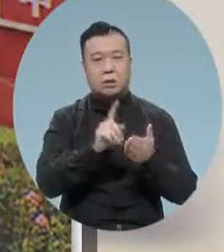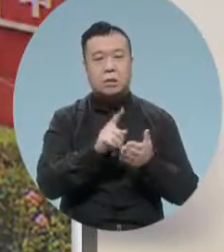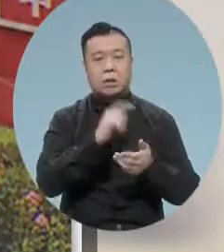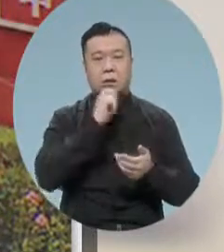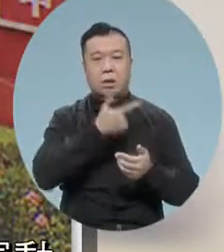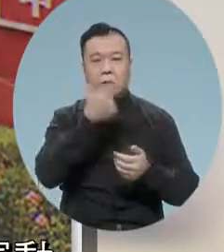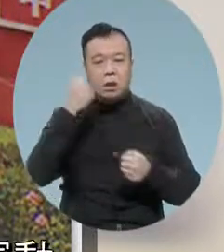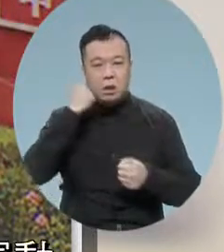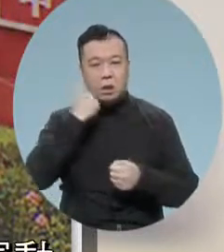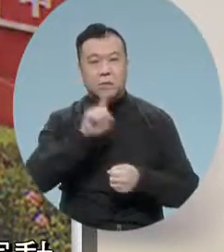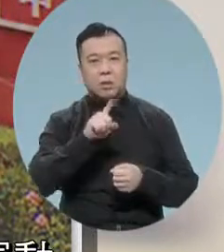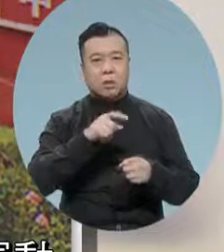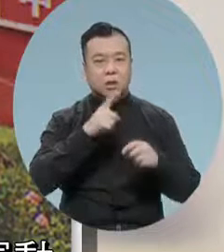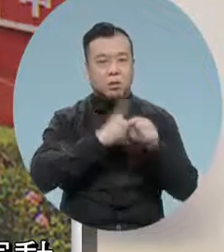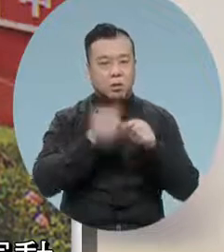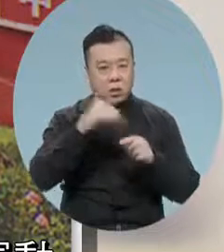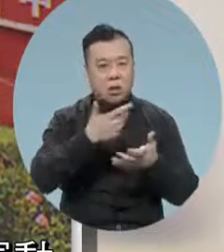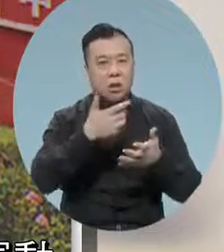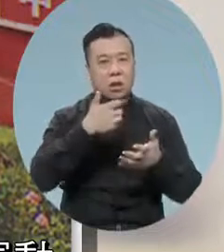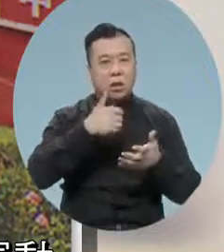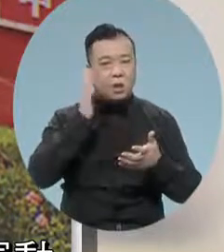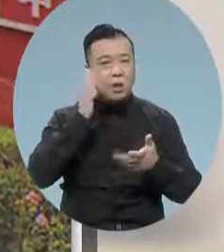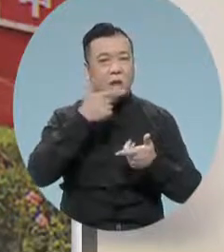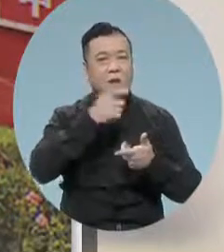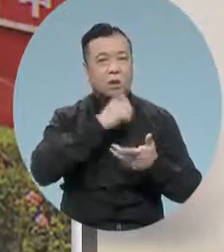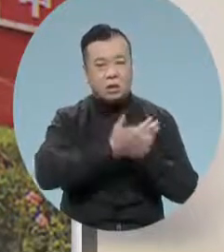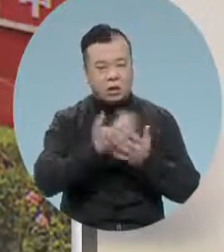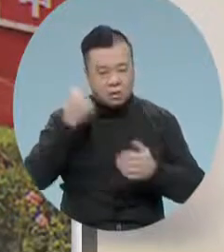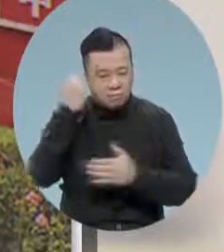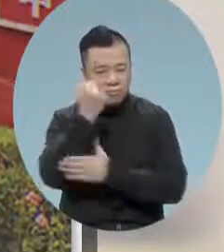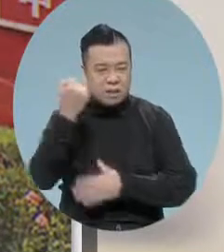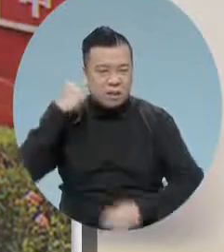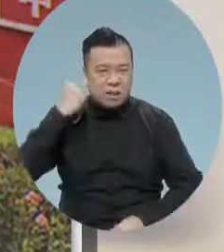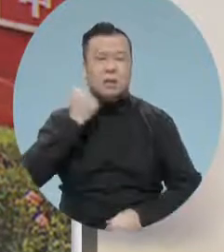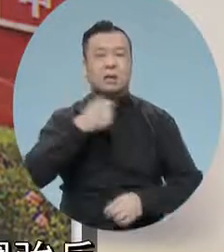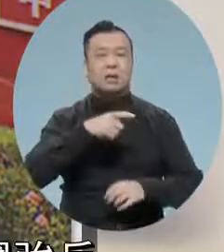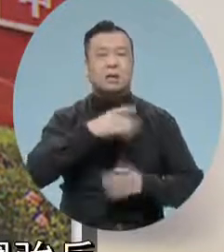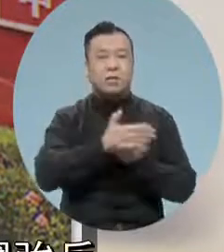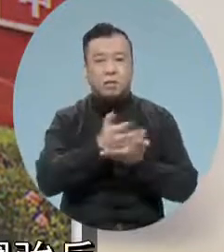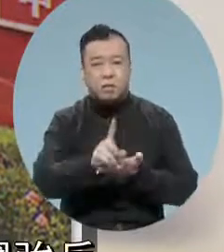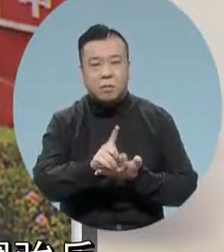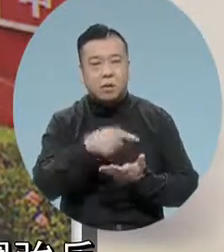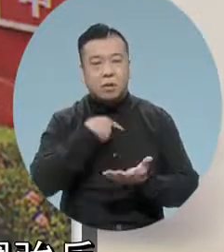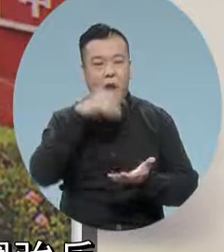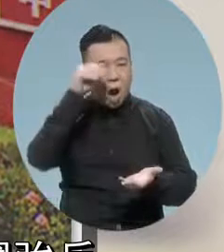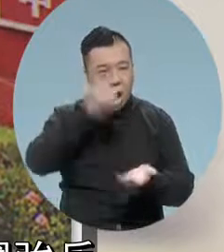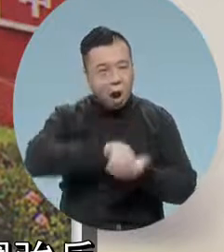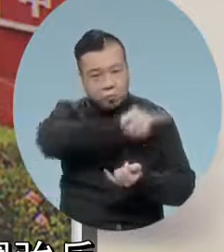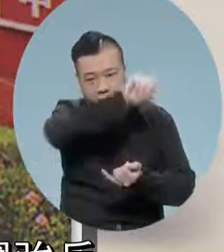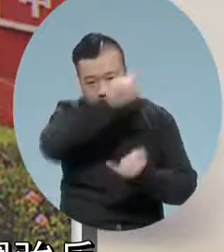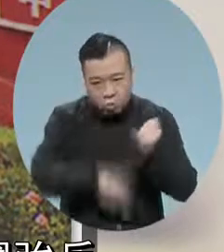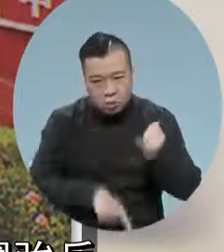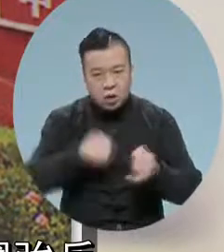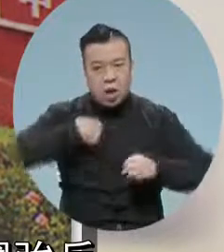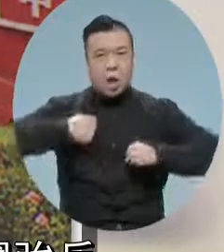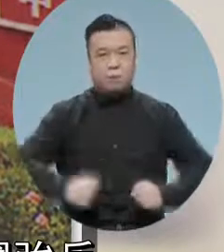很多的努力，包括中山先生，包括洋務運動、自強運動，有個很根本的分別，我要達至富